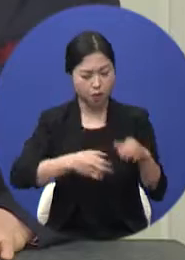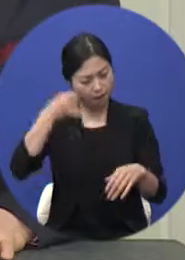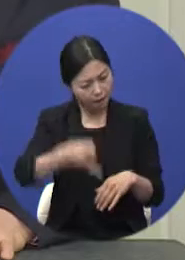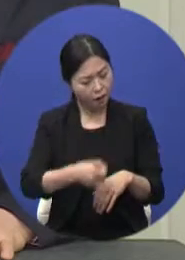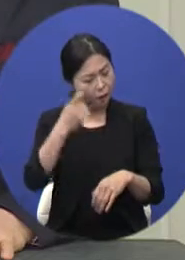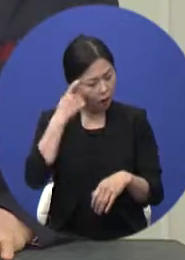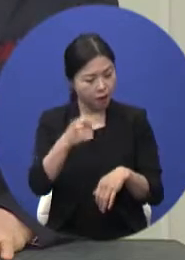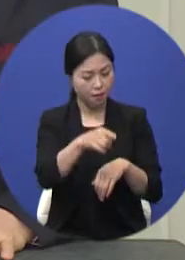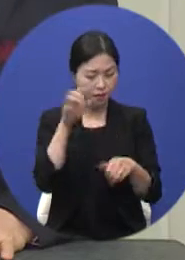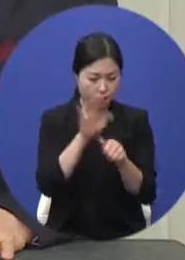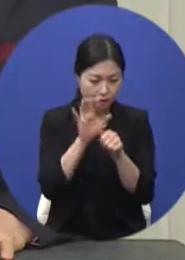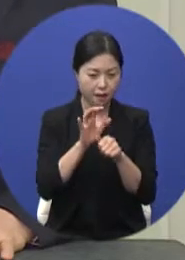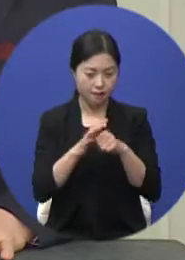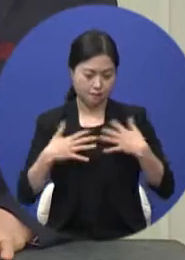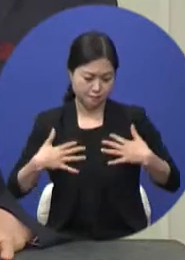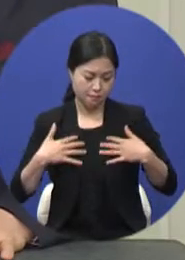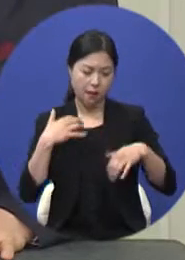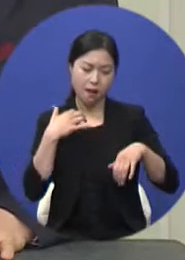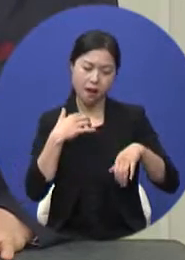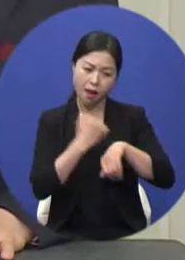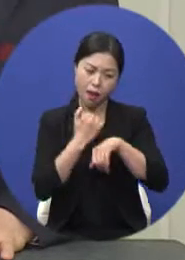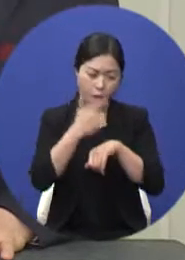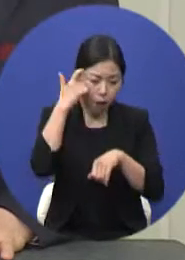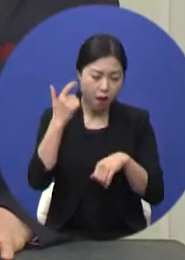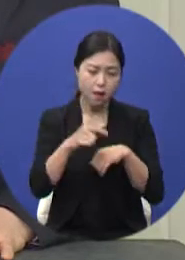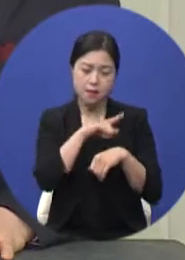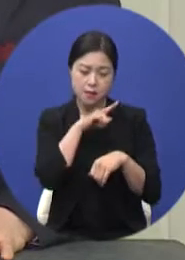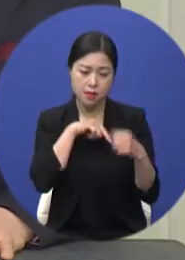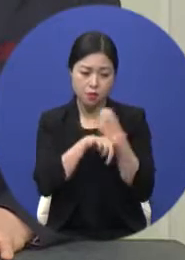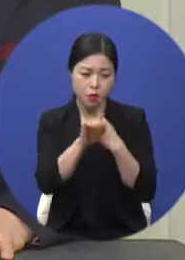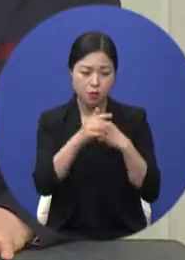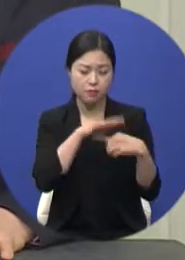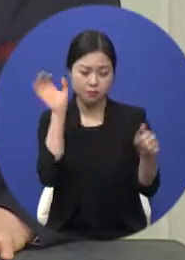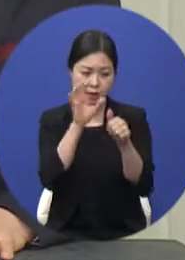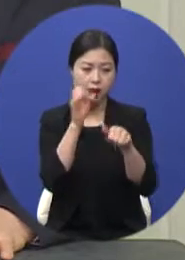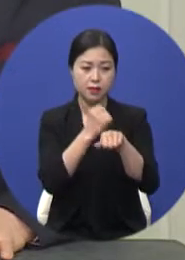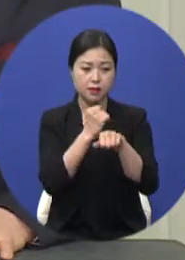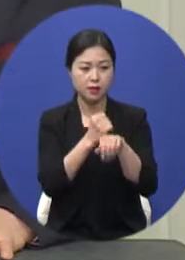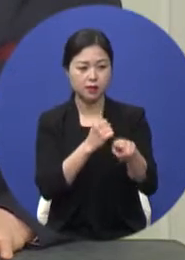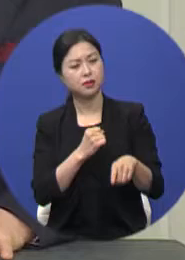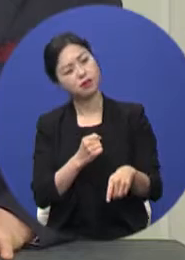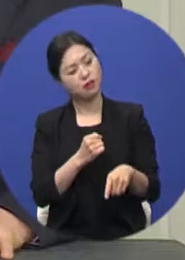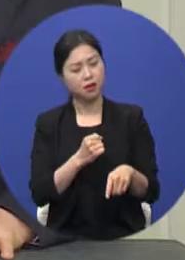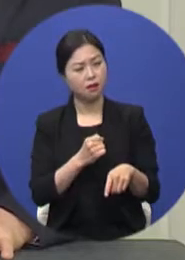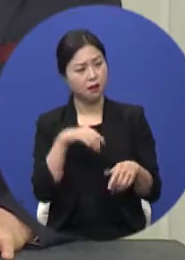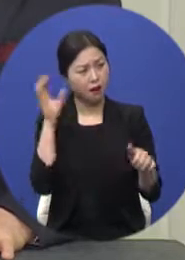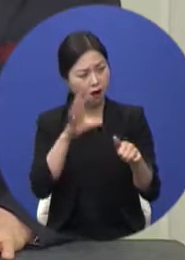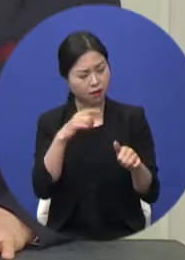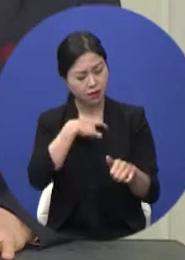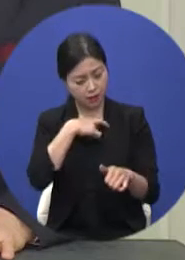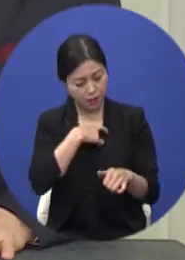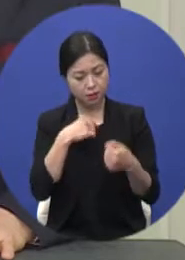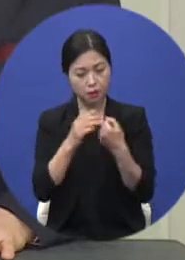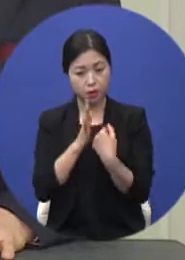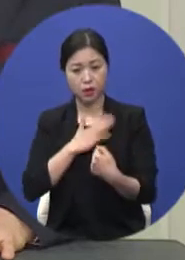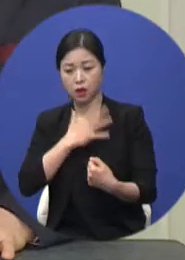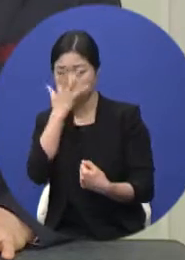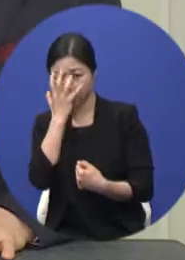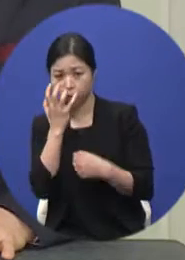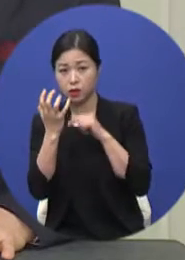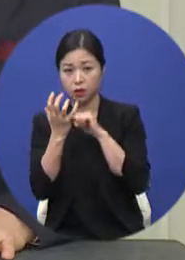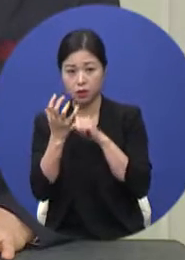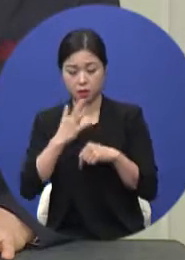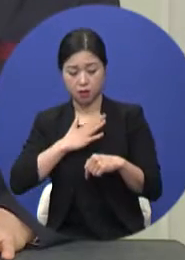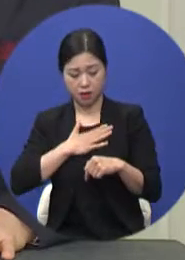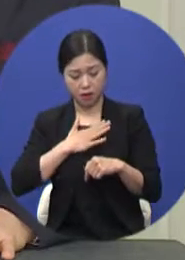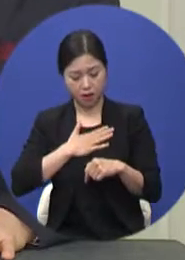게임만 하니 그렇게 들볶는 게 그게 싫어서 내가 더 이상 참으면 안 되겠다. 그러니까 내가 우울한 거는 내가